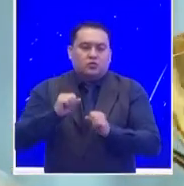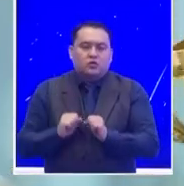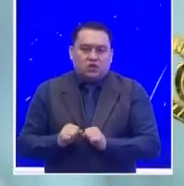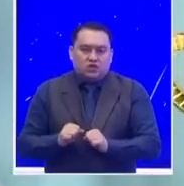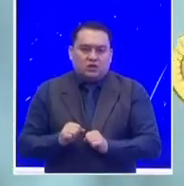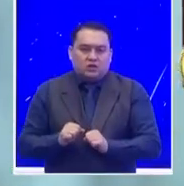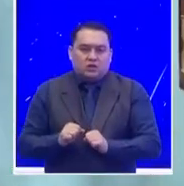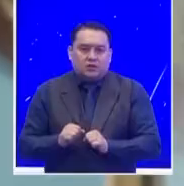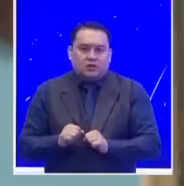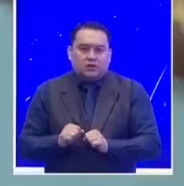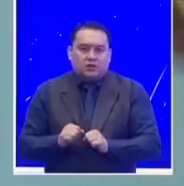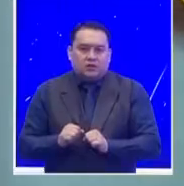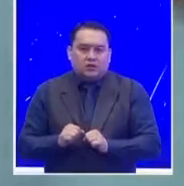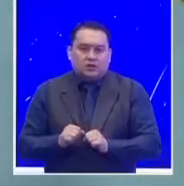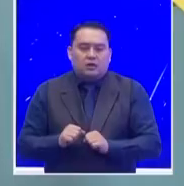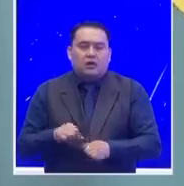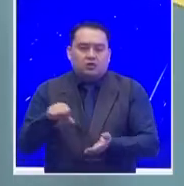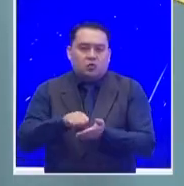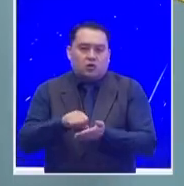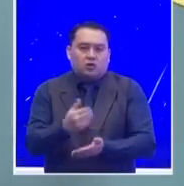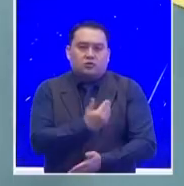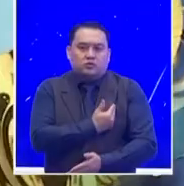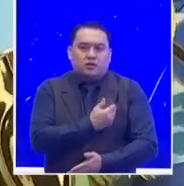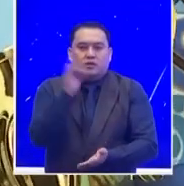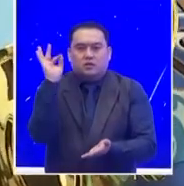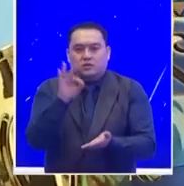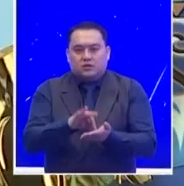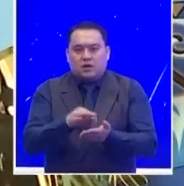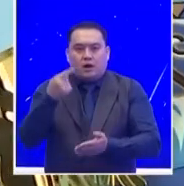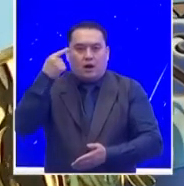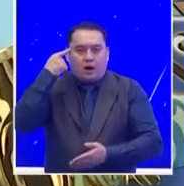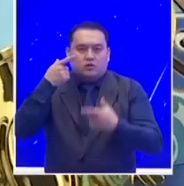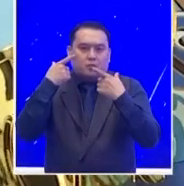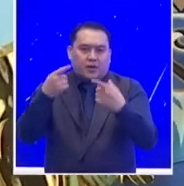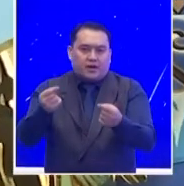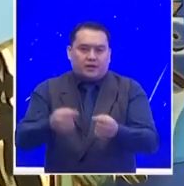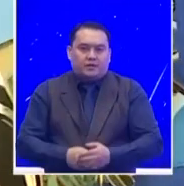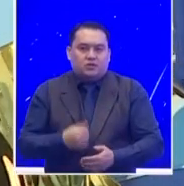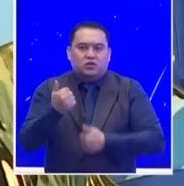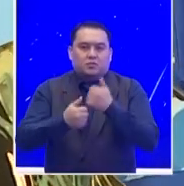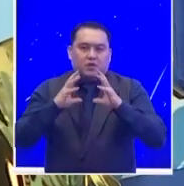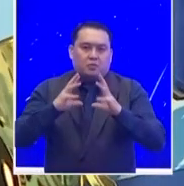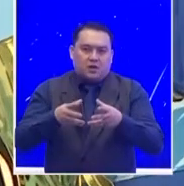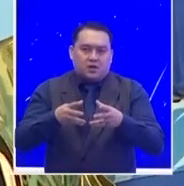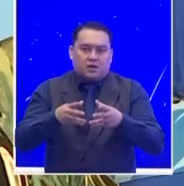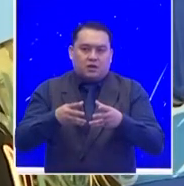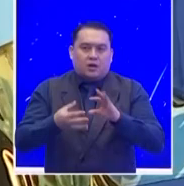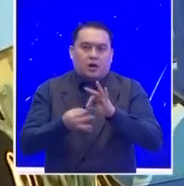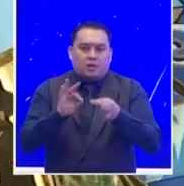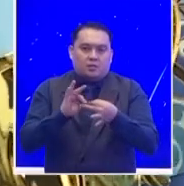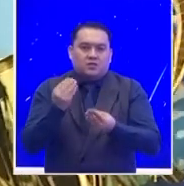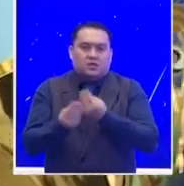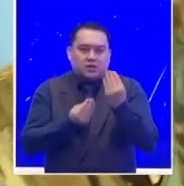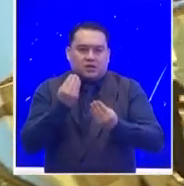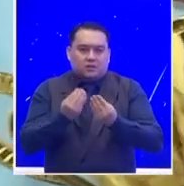хочу поставить рекорд Казахстана опять. Цель на Азию поехать, вот чемпионат мира, Олимпийские